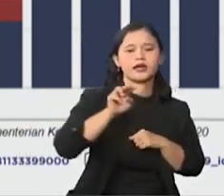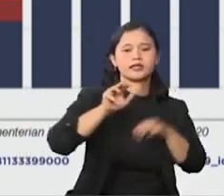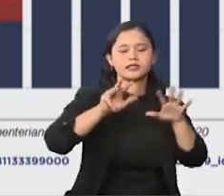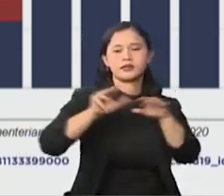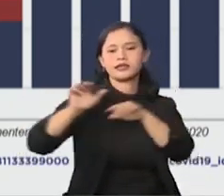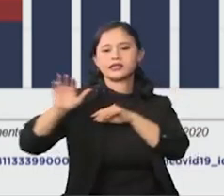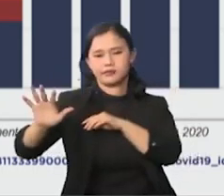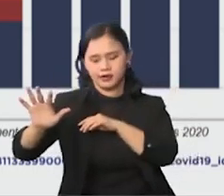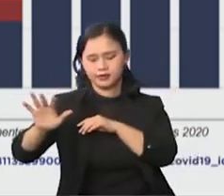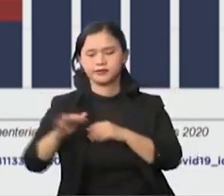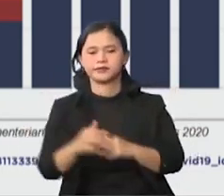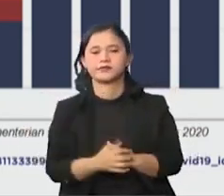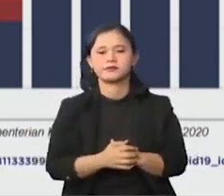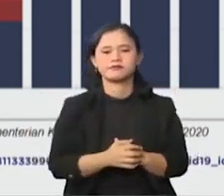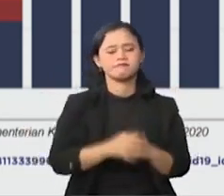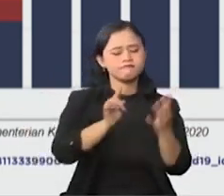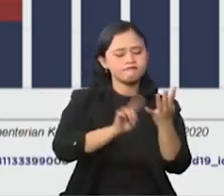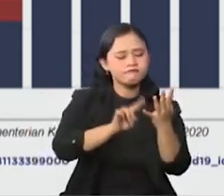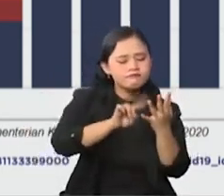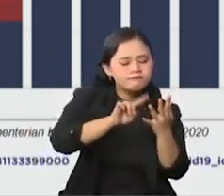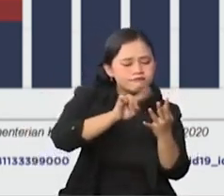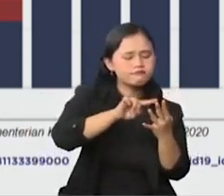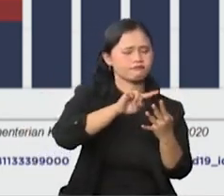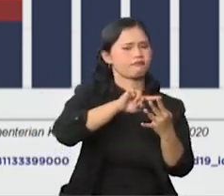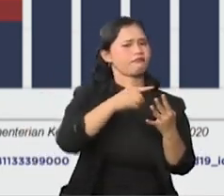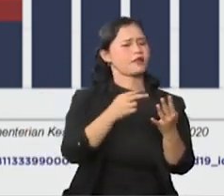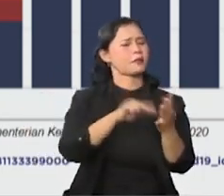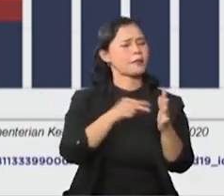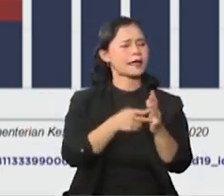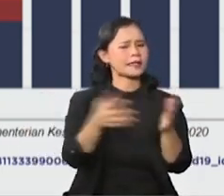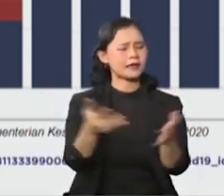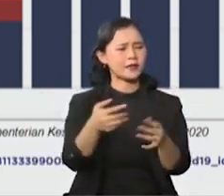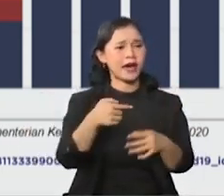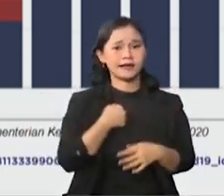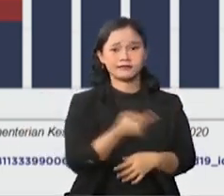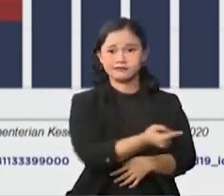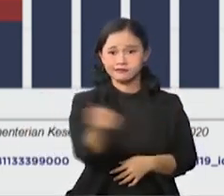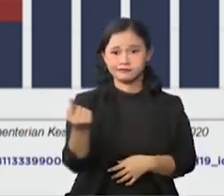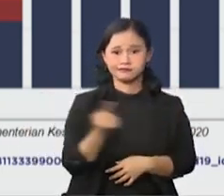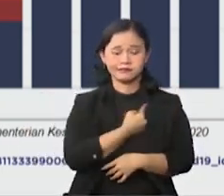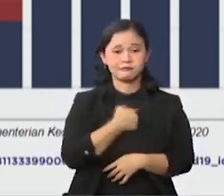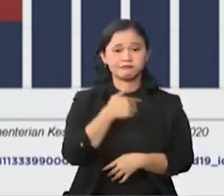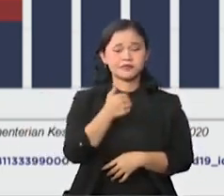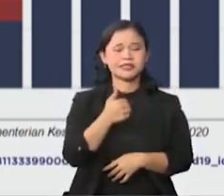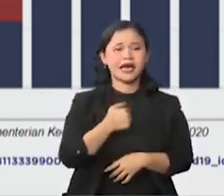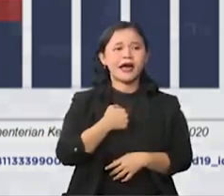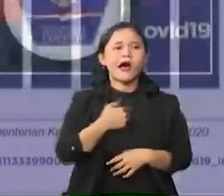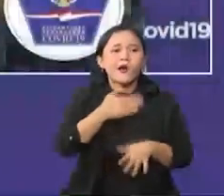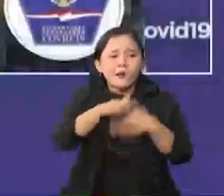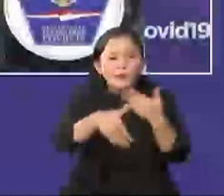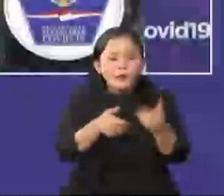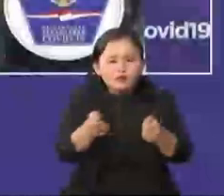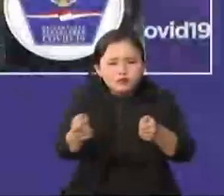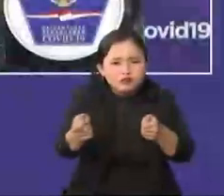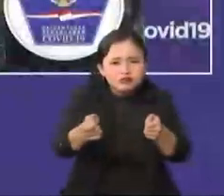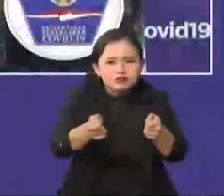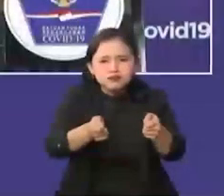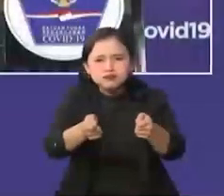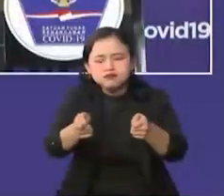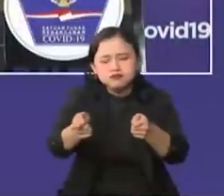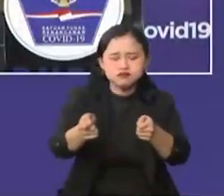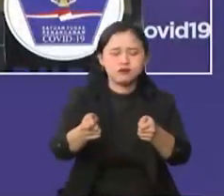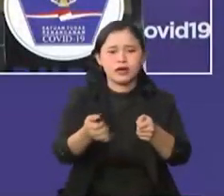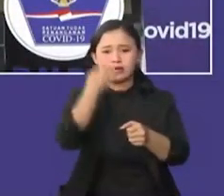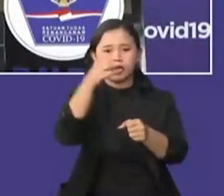295 hal ini menunjukkan bahwa apabila kita bisa melakukan penanganan kasus dengan lebih baik